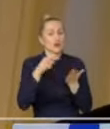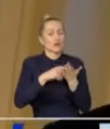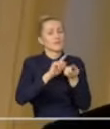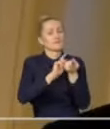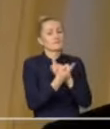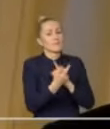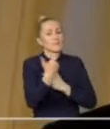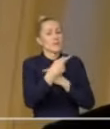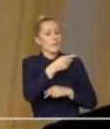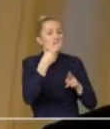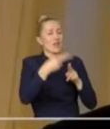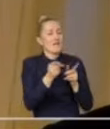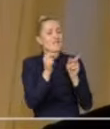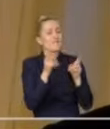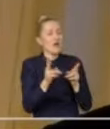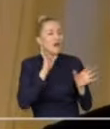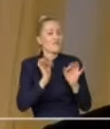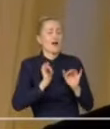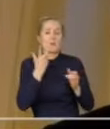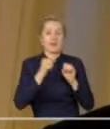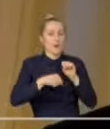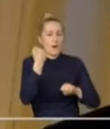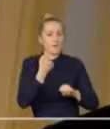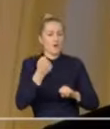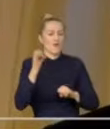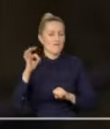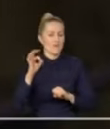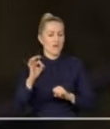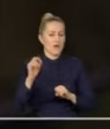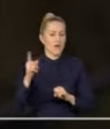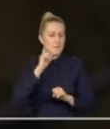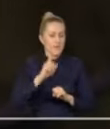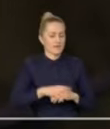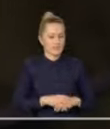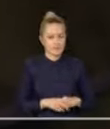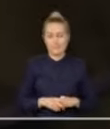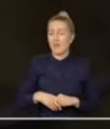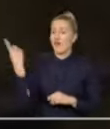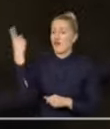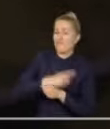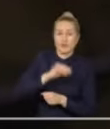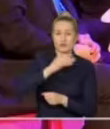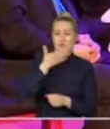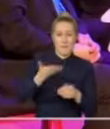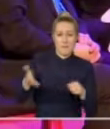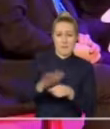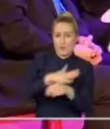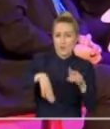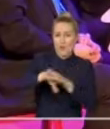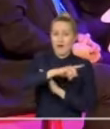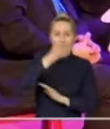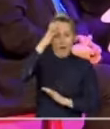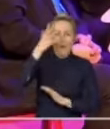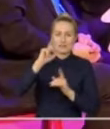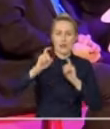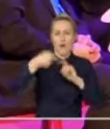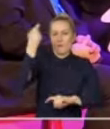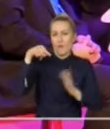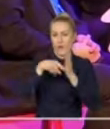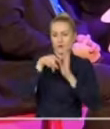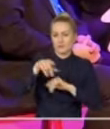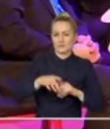przeformatować ten fragment, żeby nie było naruszeń dóbr osobistych. Wyrok nie jest prawomocny. Autorzy publikacji zapowiadają apelację.